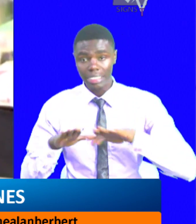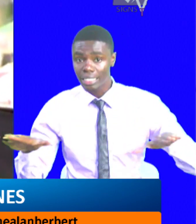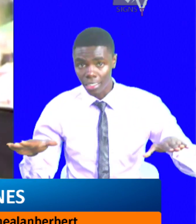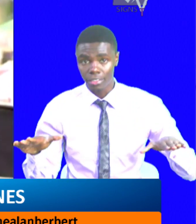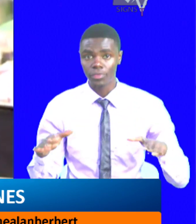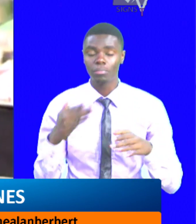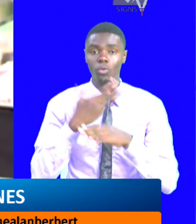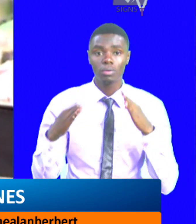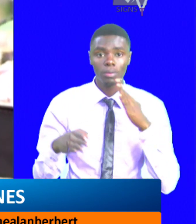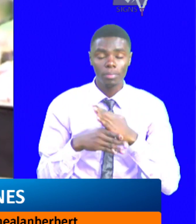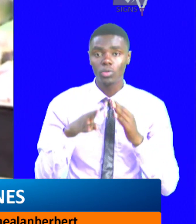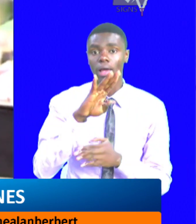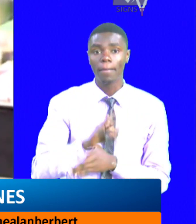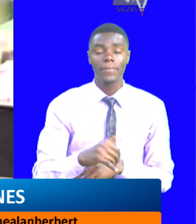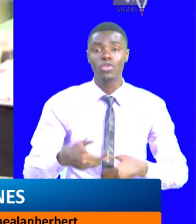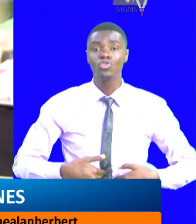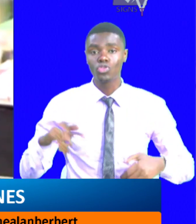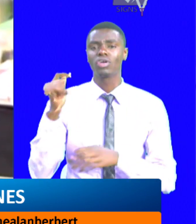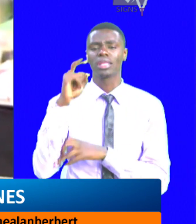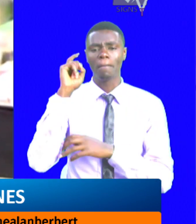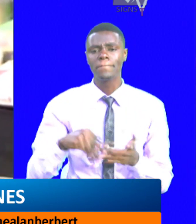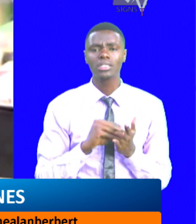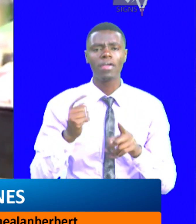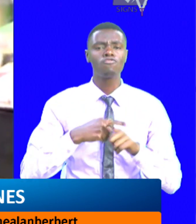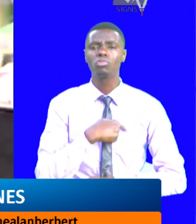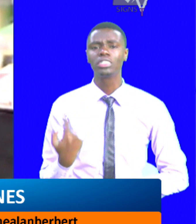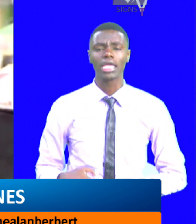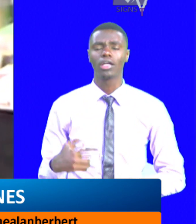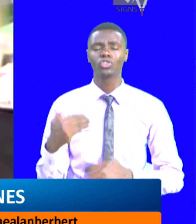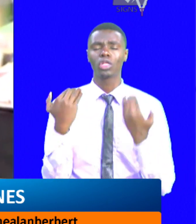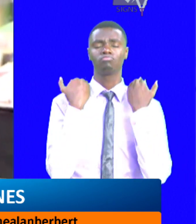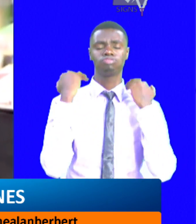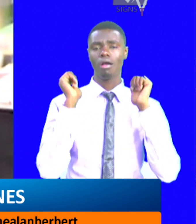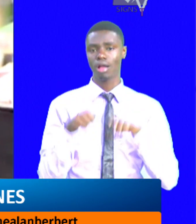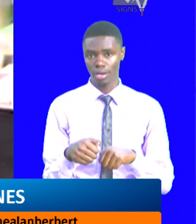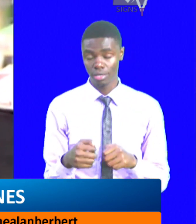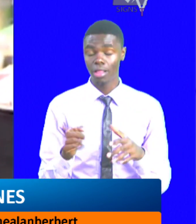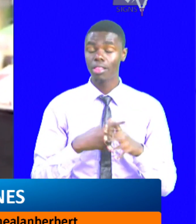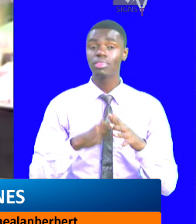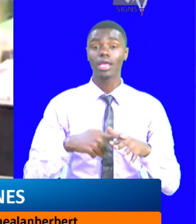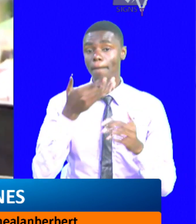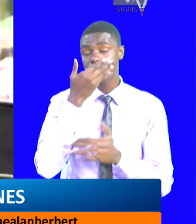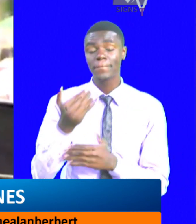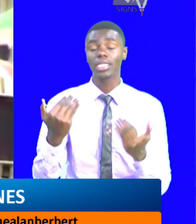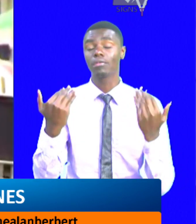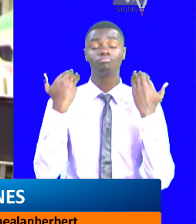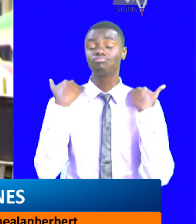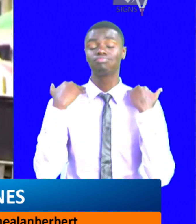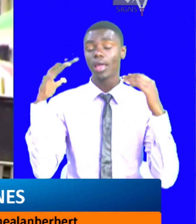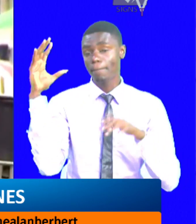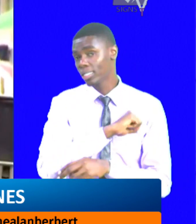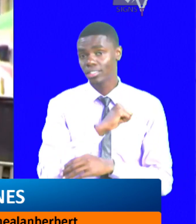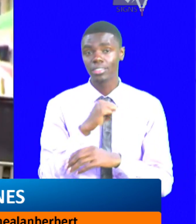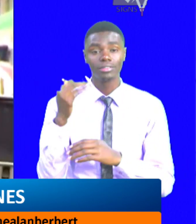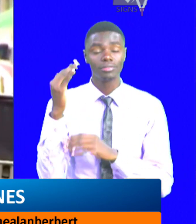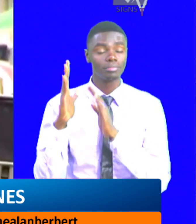Kenya, ati mpaka aende anunue ile ya kutoka China ndio apate usingizi, akose usingizi, alale chini. Hii